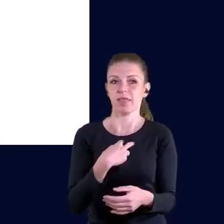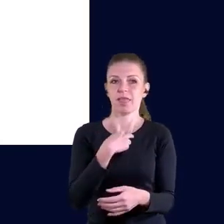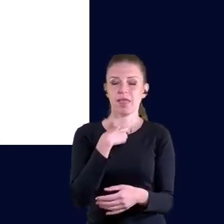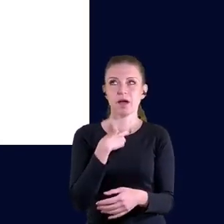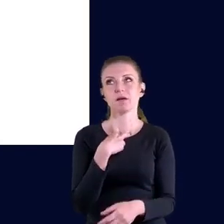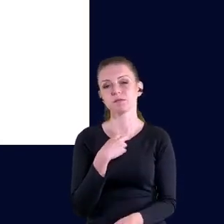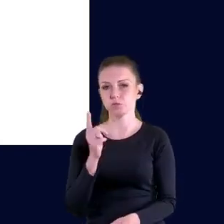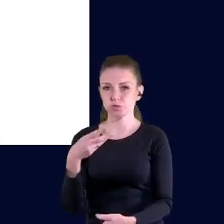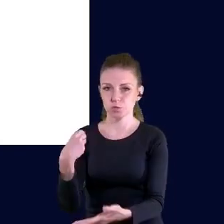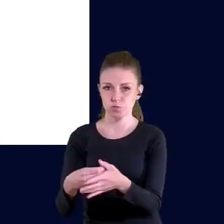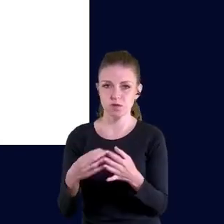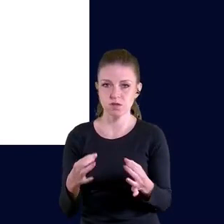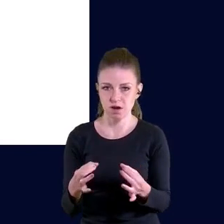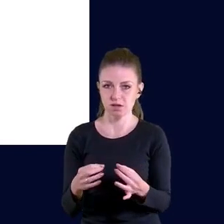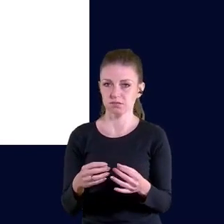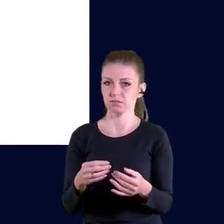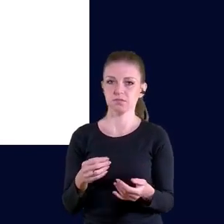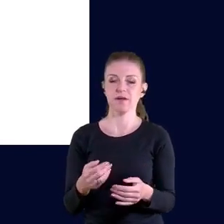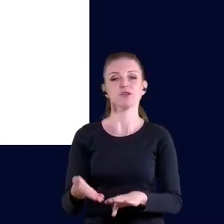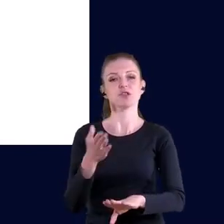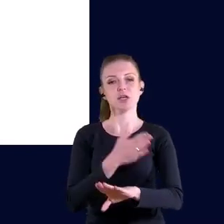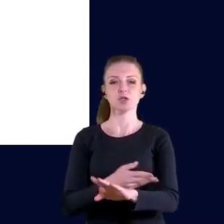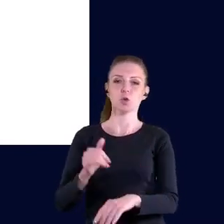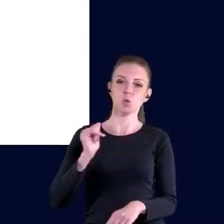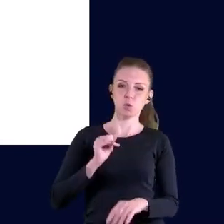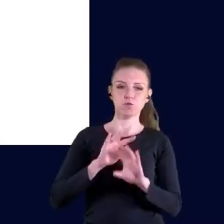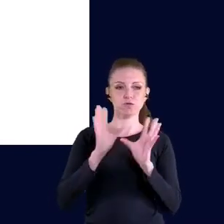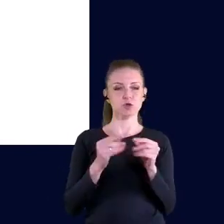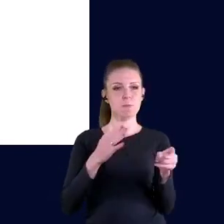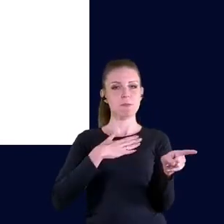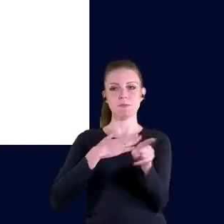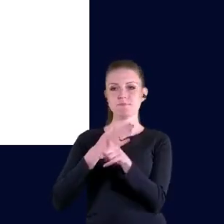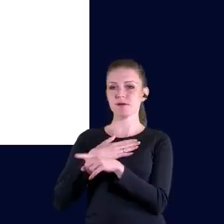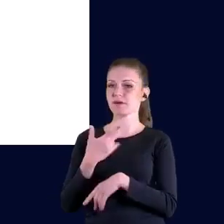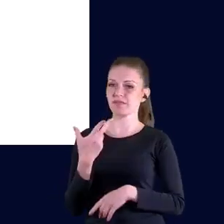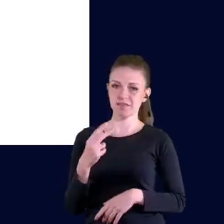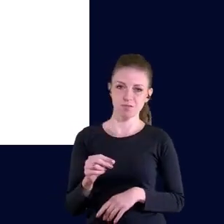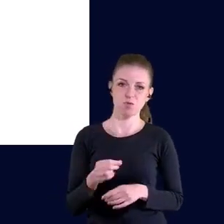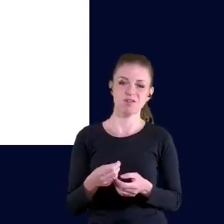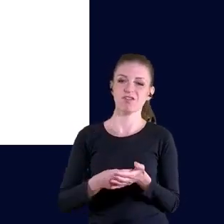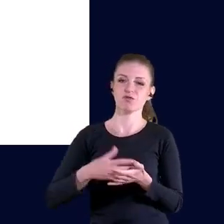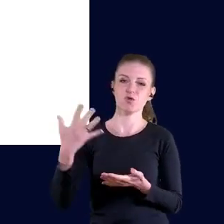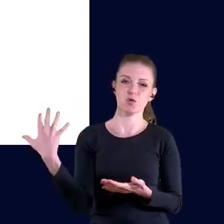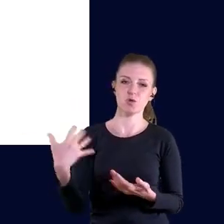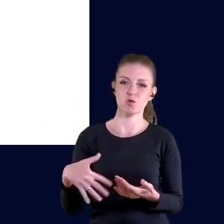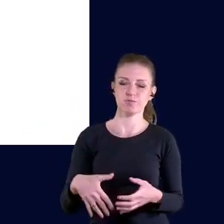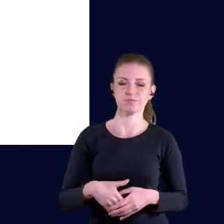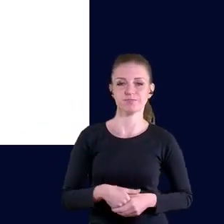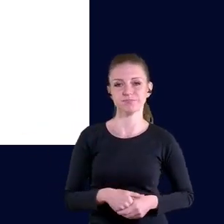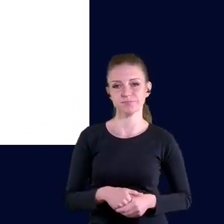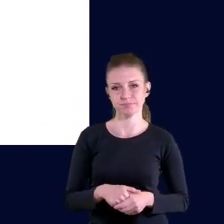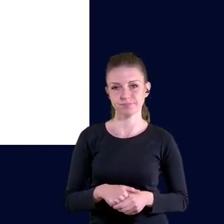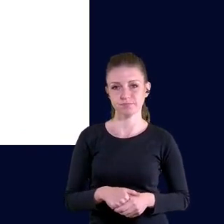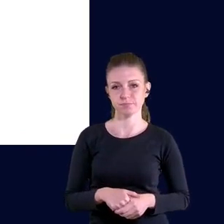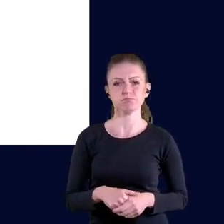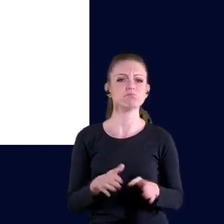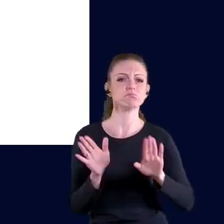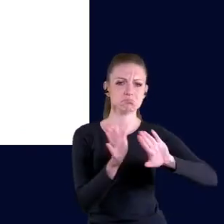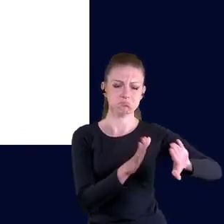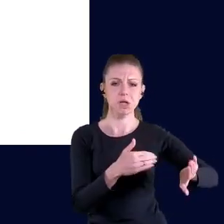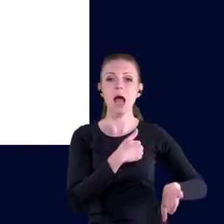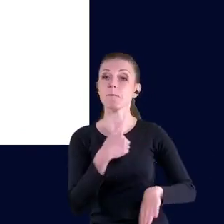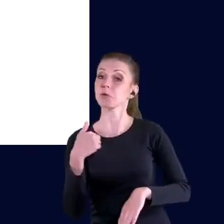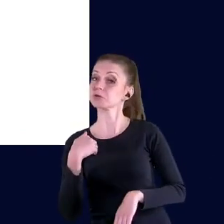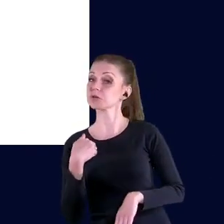i oczywiście że brak dostępu do podręczników obniża ich szanse edukacyjne jak to wygląda w Polsce